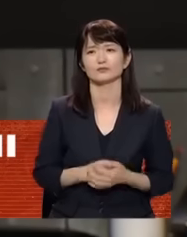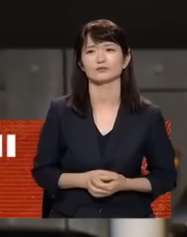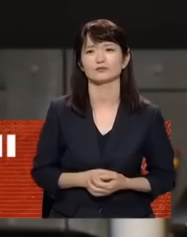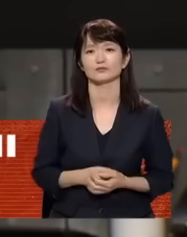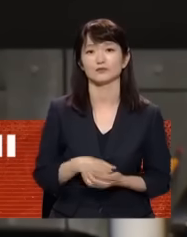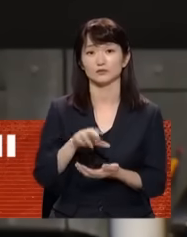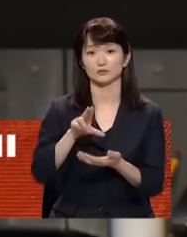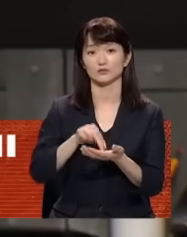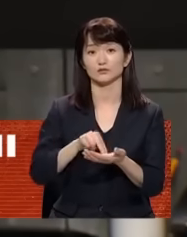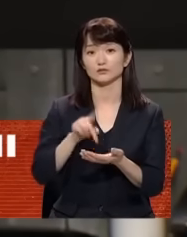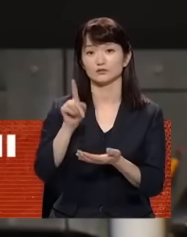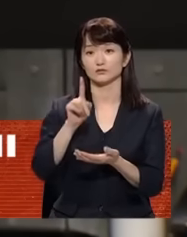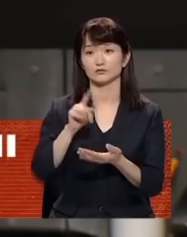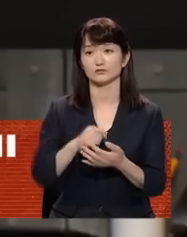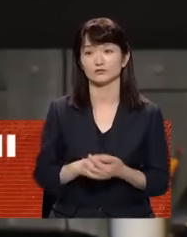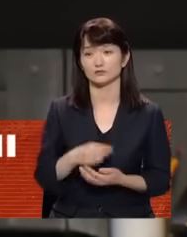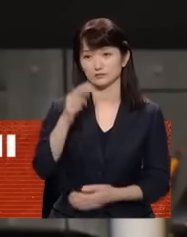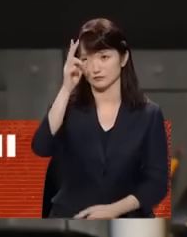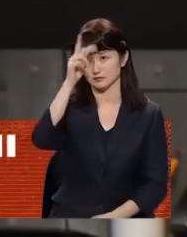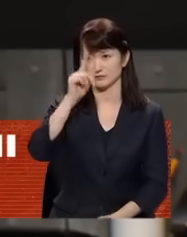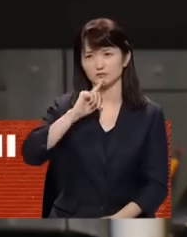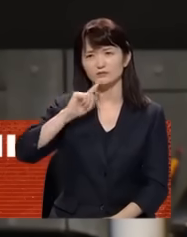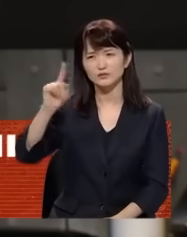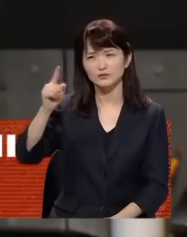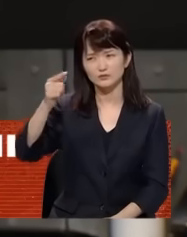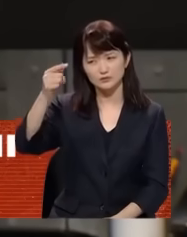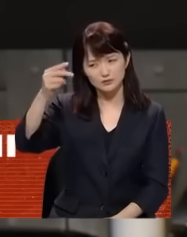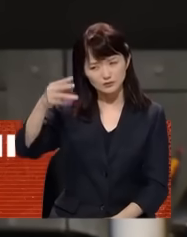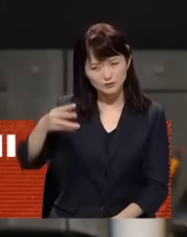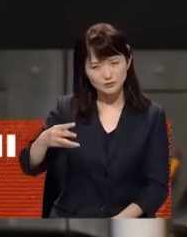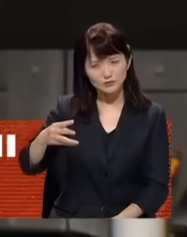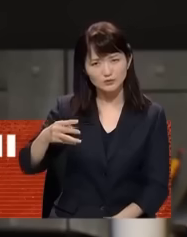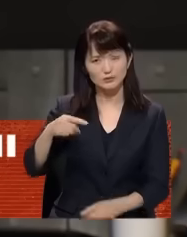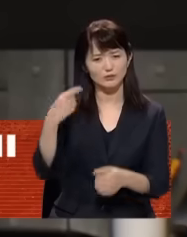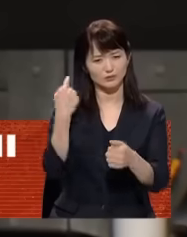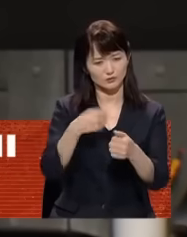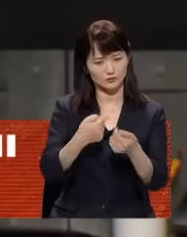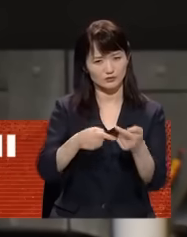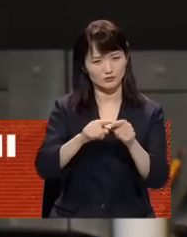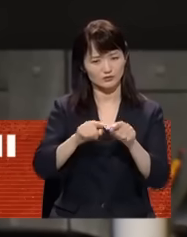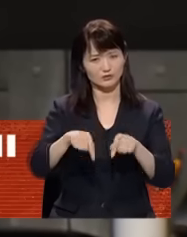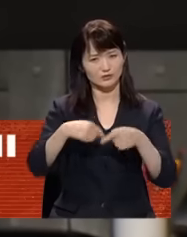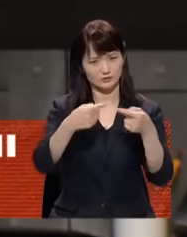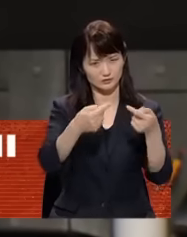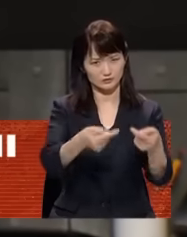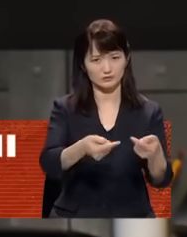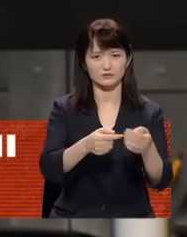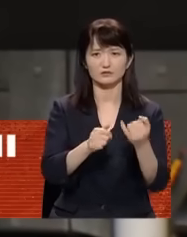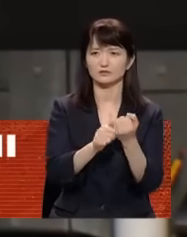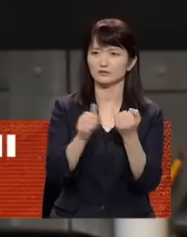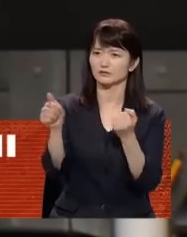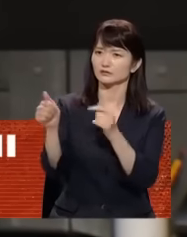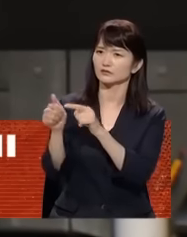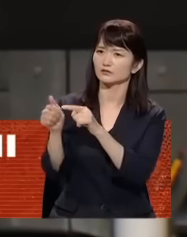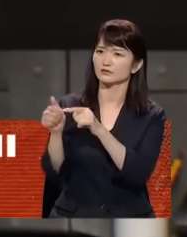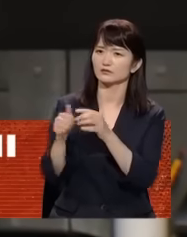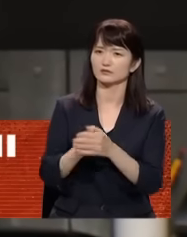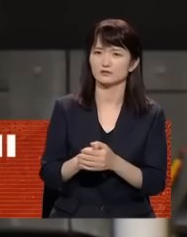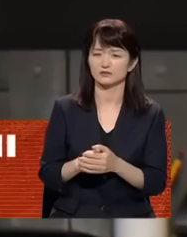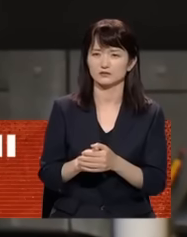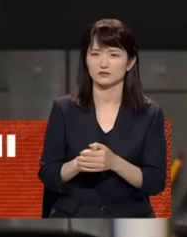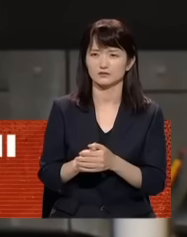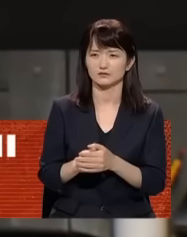문제가 생겼어요 이제 경찰에 신고도 몇 차례 있었고 교육도 같이 받고 그런 상황들이 있으니까 남편도 더